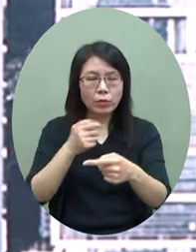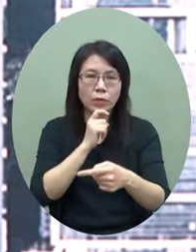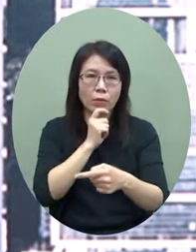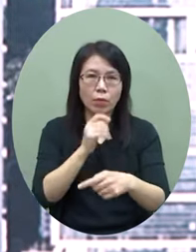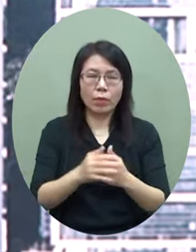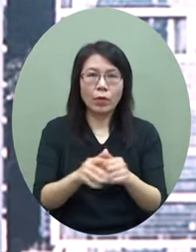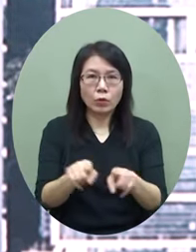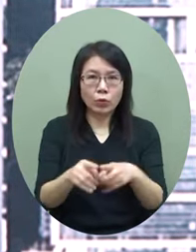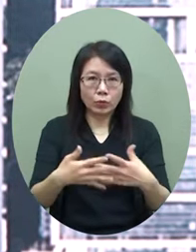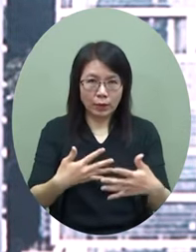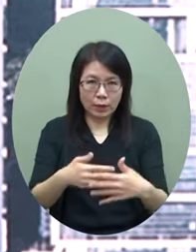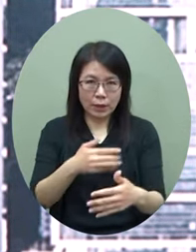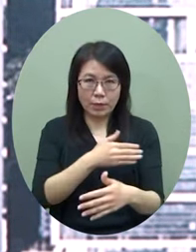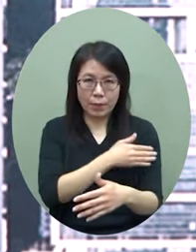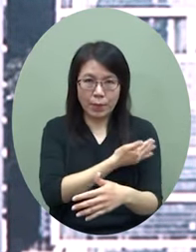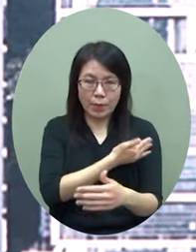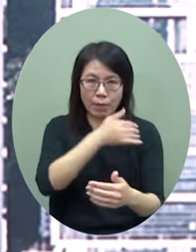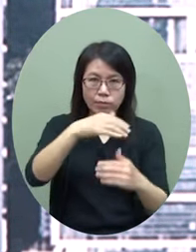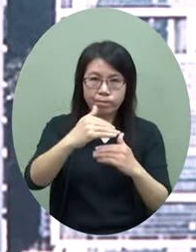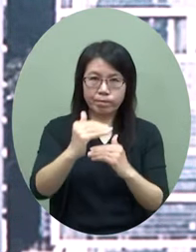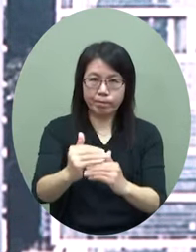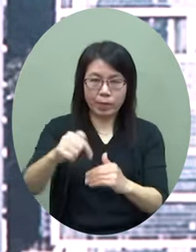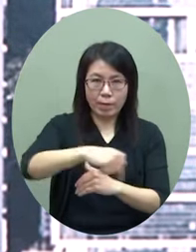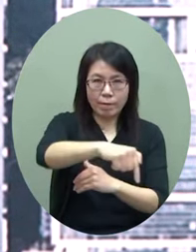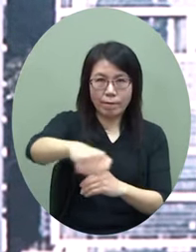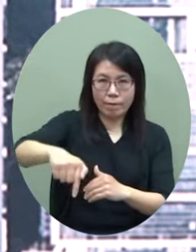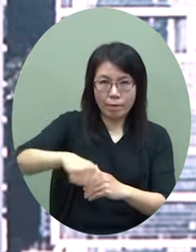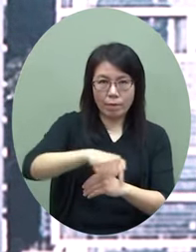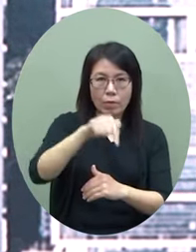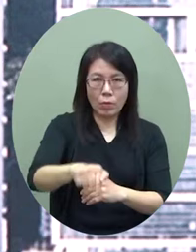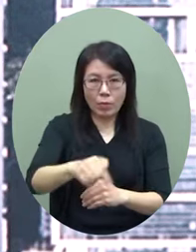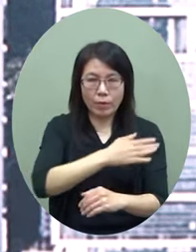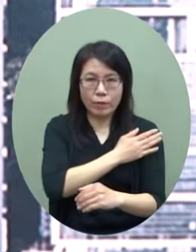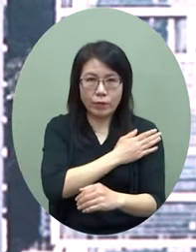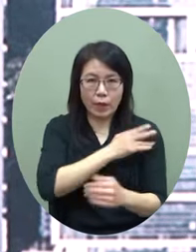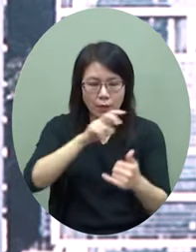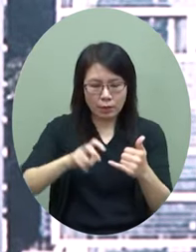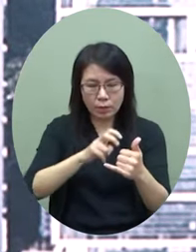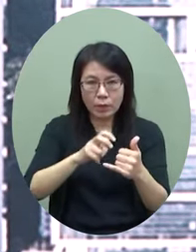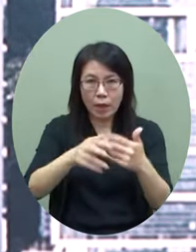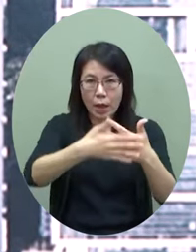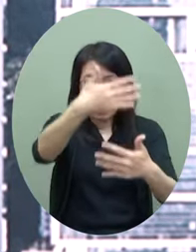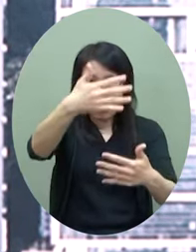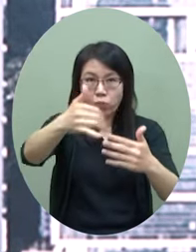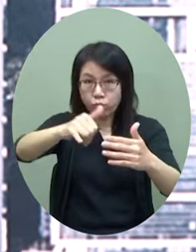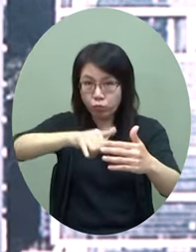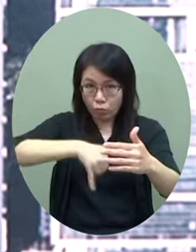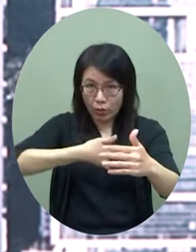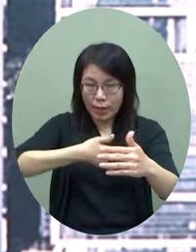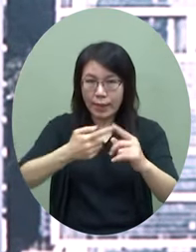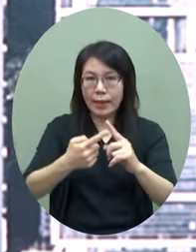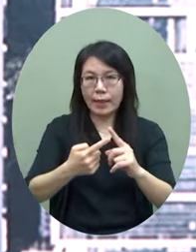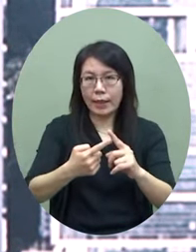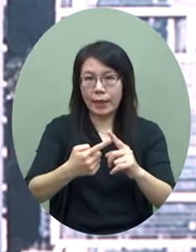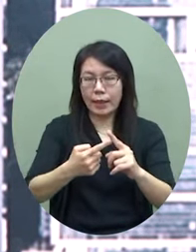同事在這個限制的區域裏面去檢查由這座樓出來的居民他